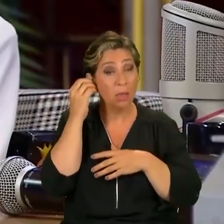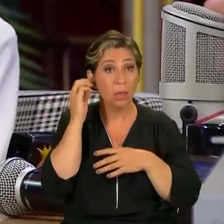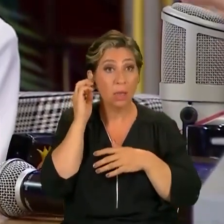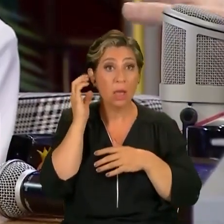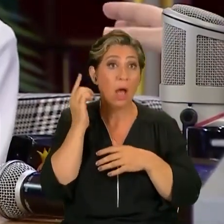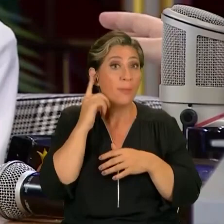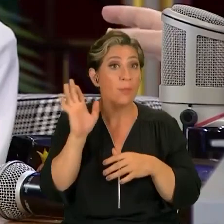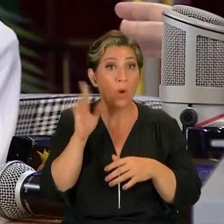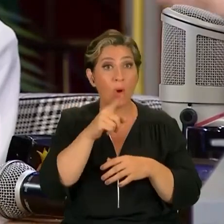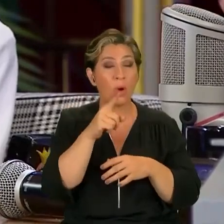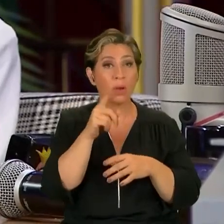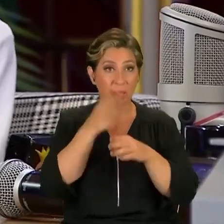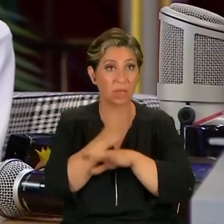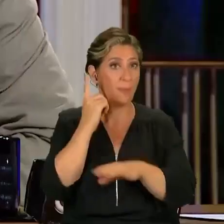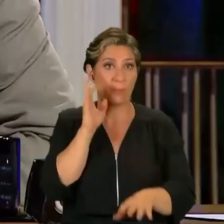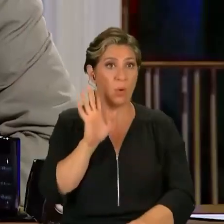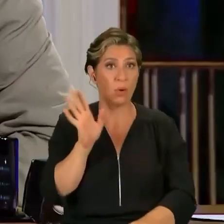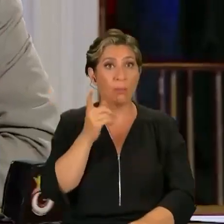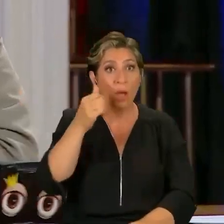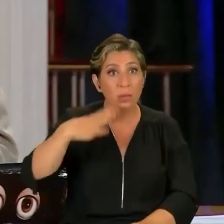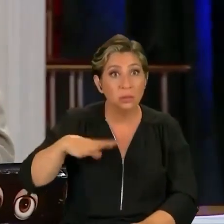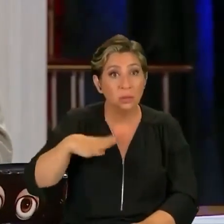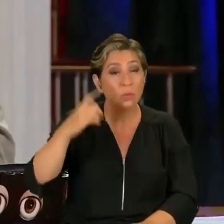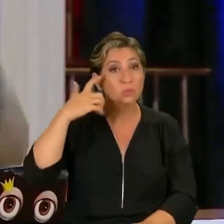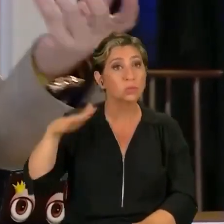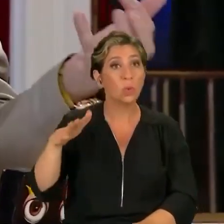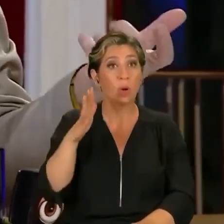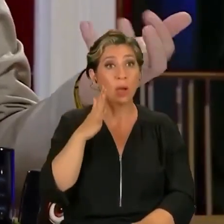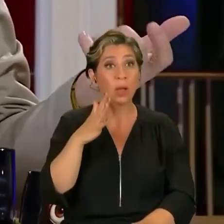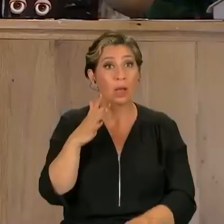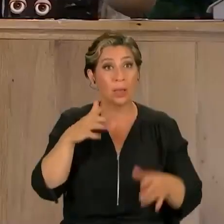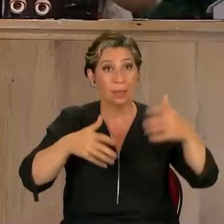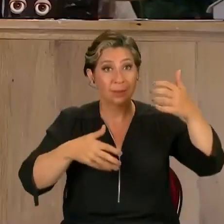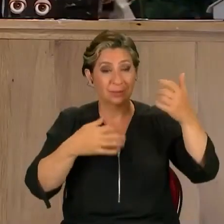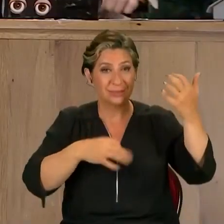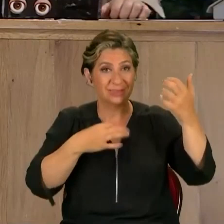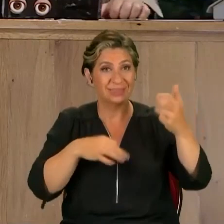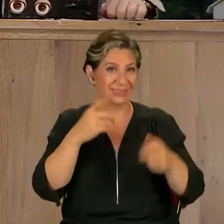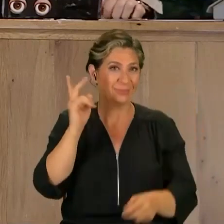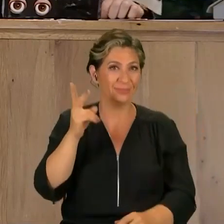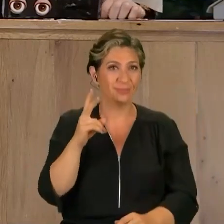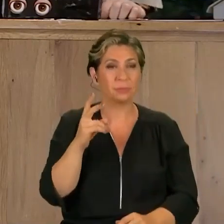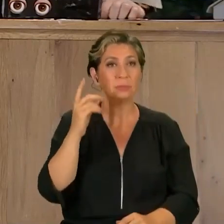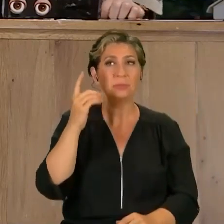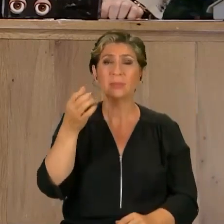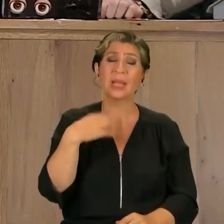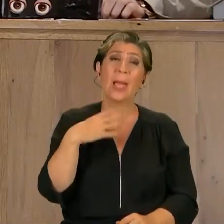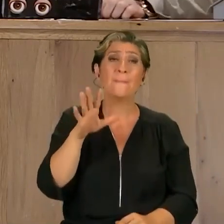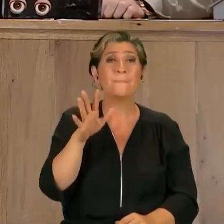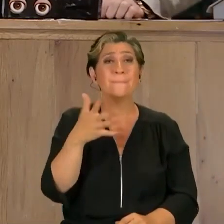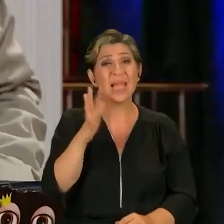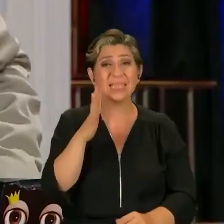Gerçekten haberim yok. Haberin yok senin. Haberim yok. Gerçekten haberim yok. Ondan sonra bizim oğlandan hı hı. ondan sonra haber geldi.